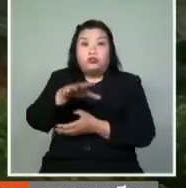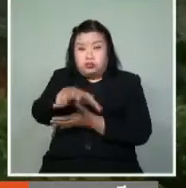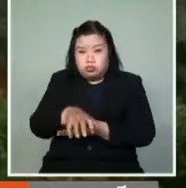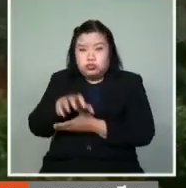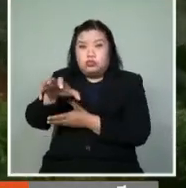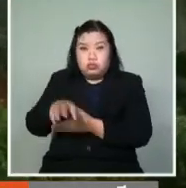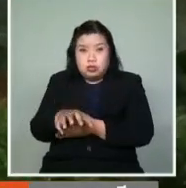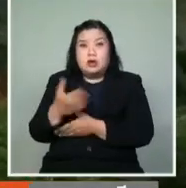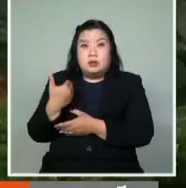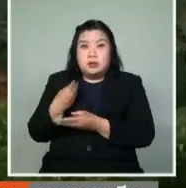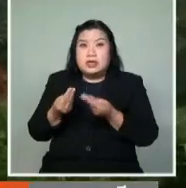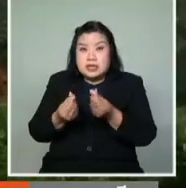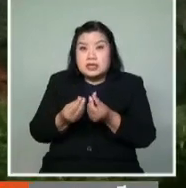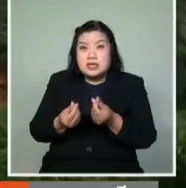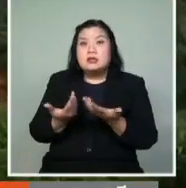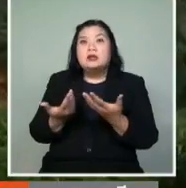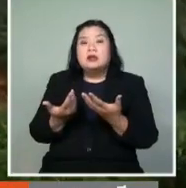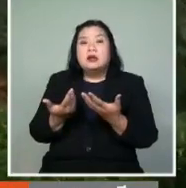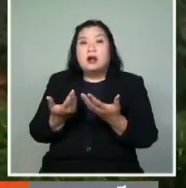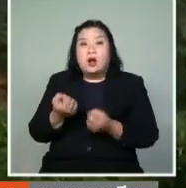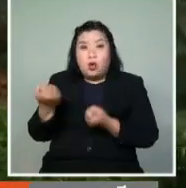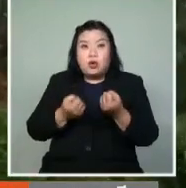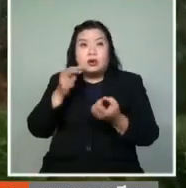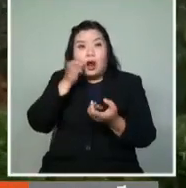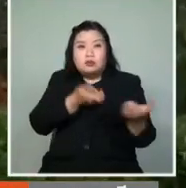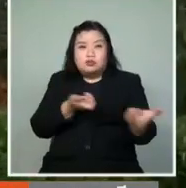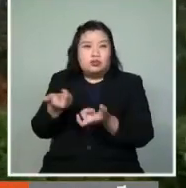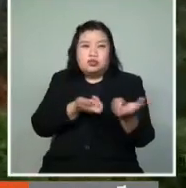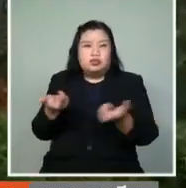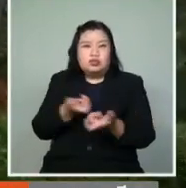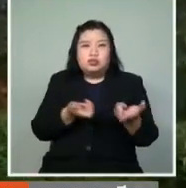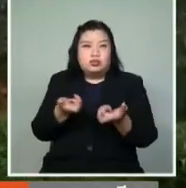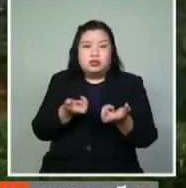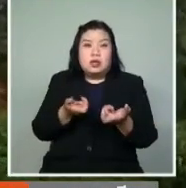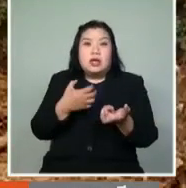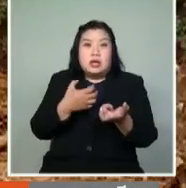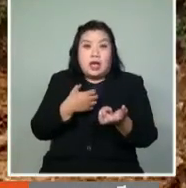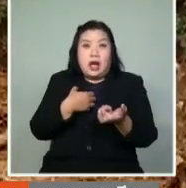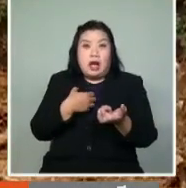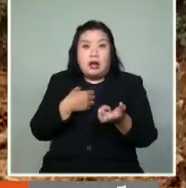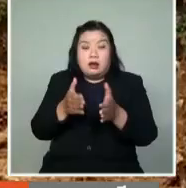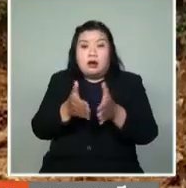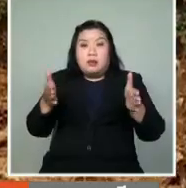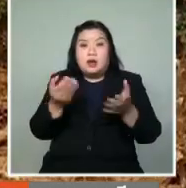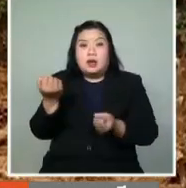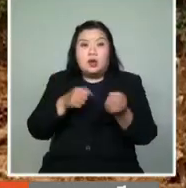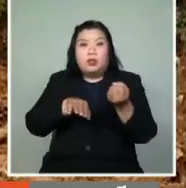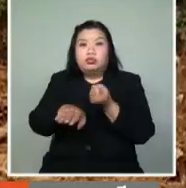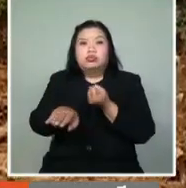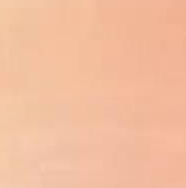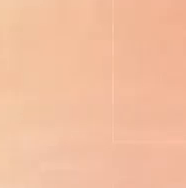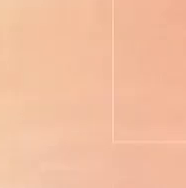ถดันดินลงข้างทางแล้วก็ใช้รถน้ำเนี่ยฉีดล้างถนนเพื่อรีบเปิดทางให้สัญจรได้ตามปกตินั่นเ